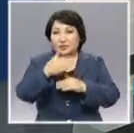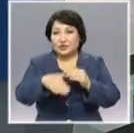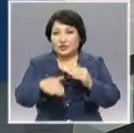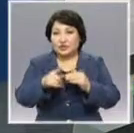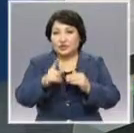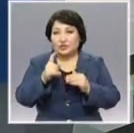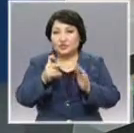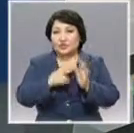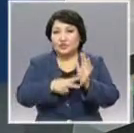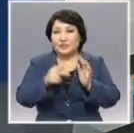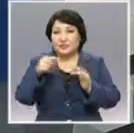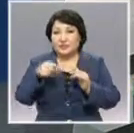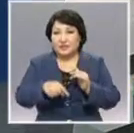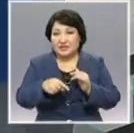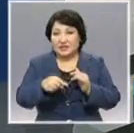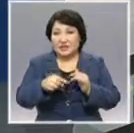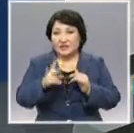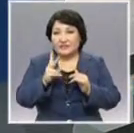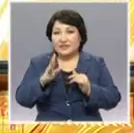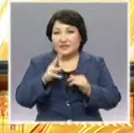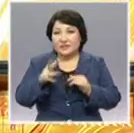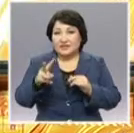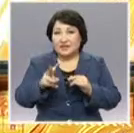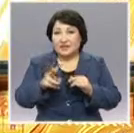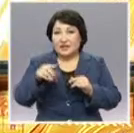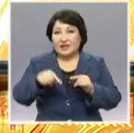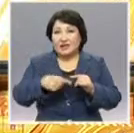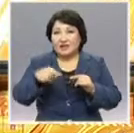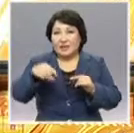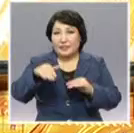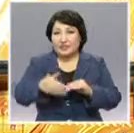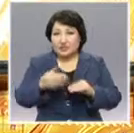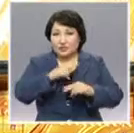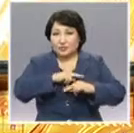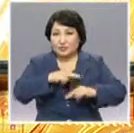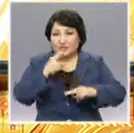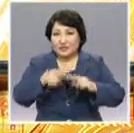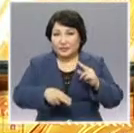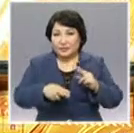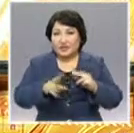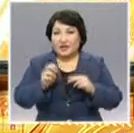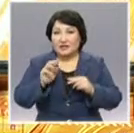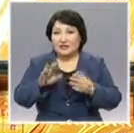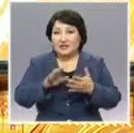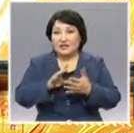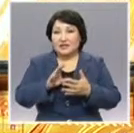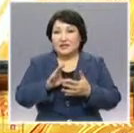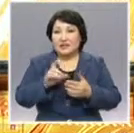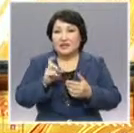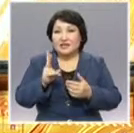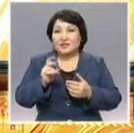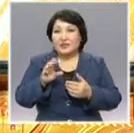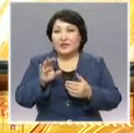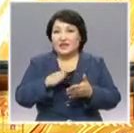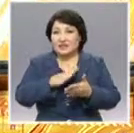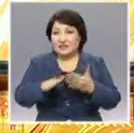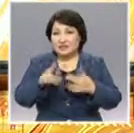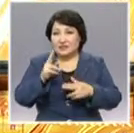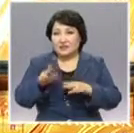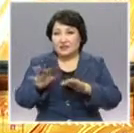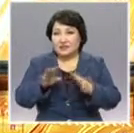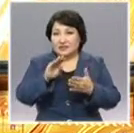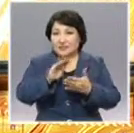квадрат метр ямочный ремонт өткіздік. Қазіргі уақытта жұмыстарын бәрі өткізіп, акт водоэксплуатация істеп жатырмыз қазіргі уақытта. Мына